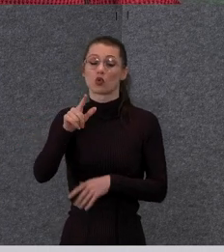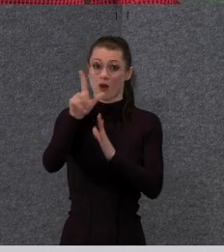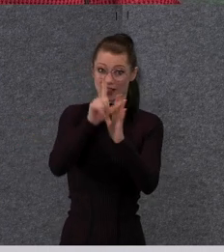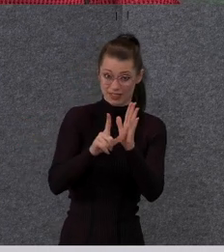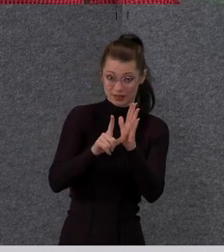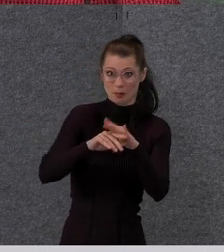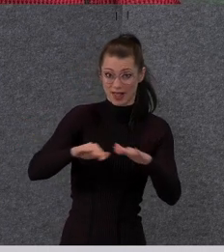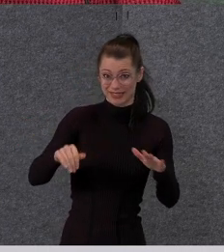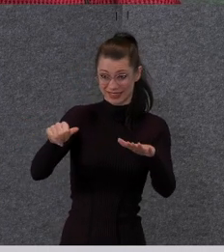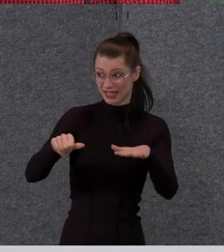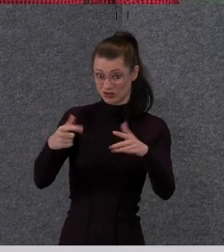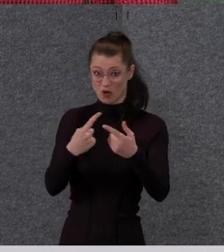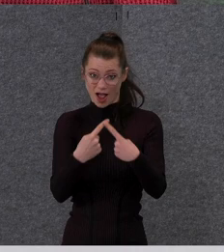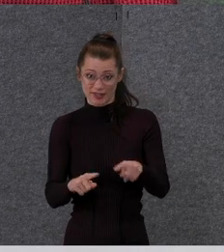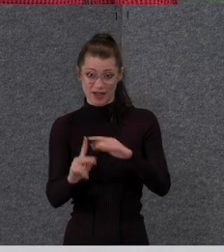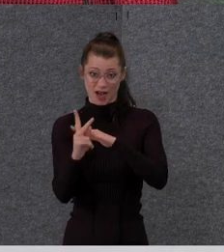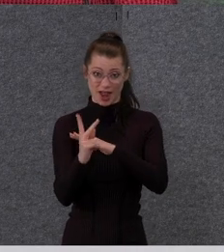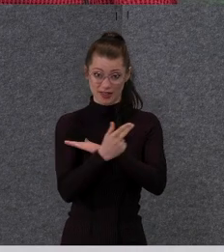16?